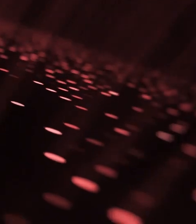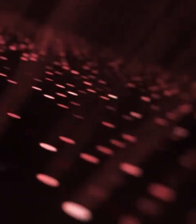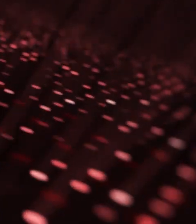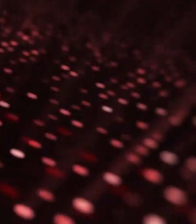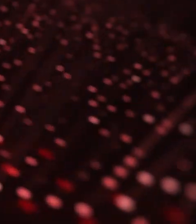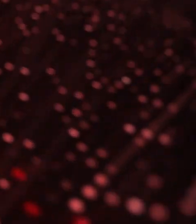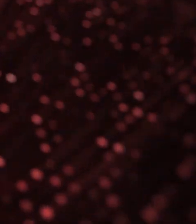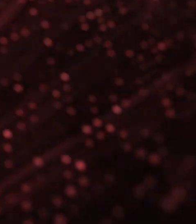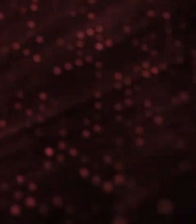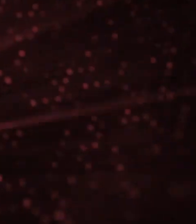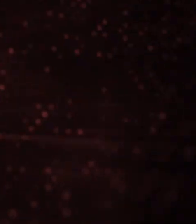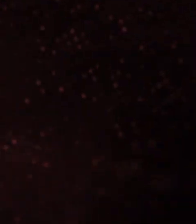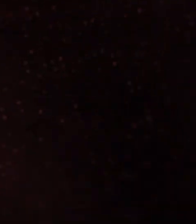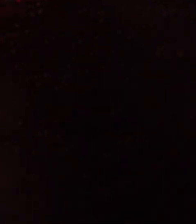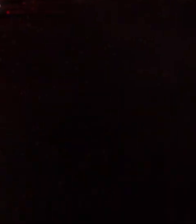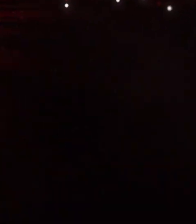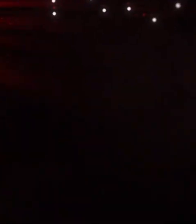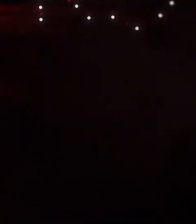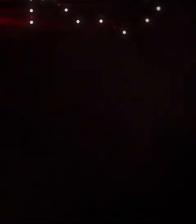था।